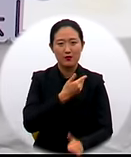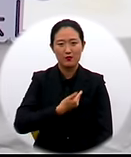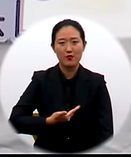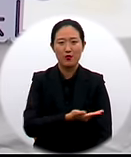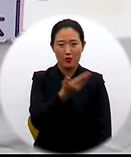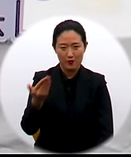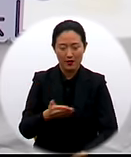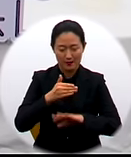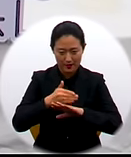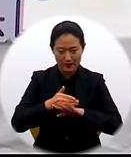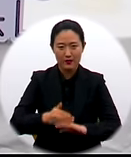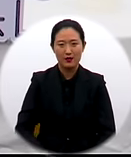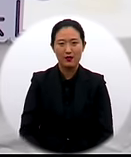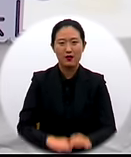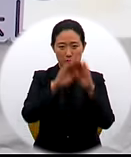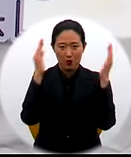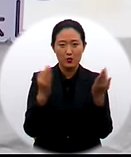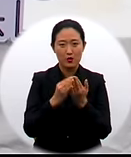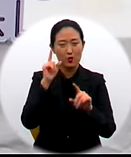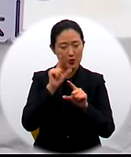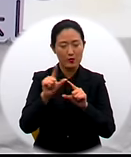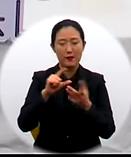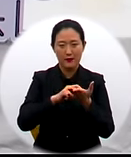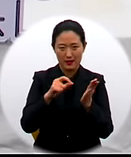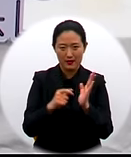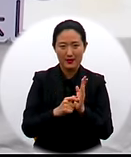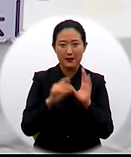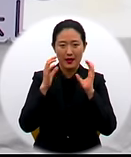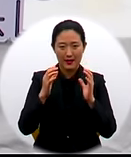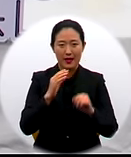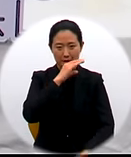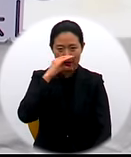들어주신 강서구민분들께 감사드리고요. 모두가